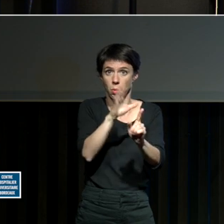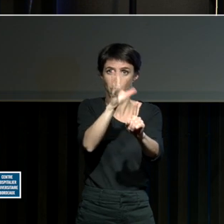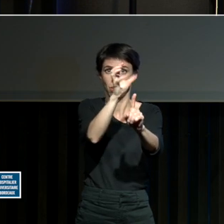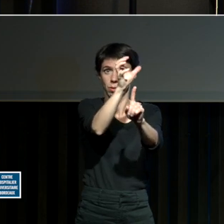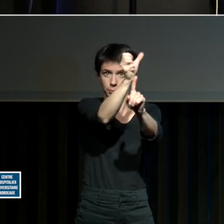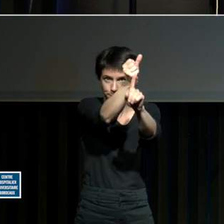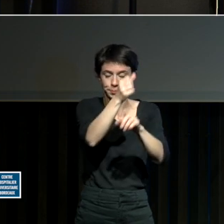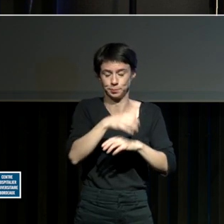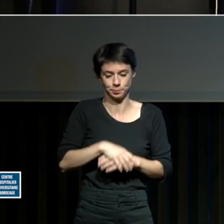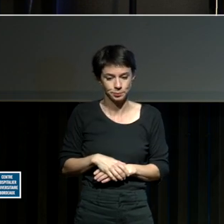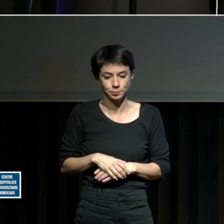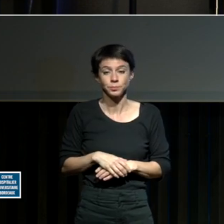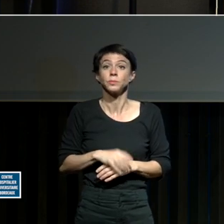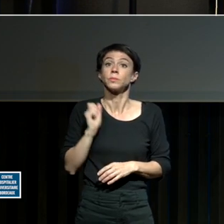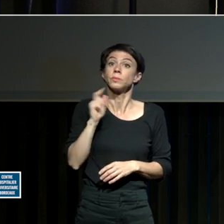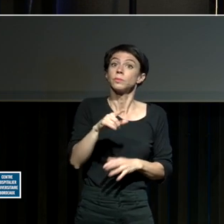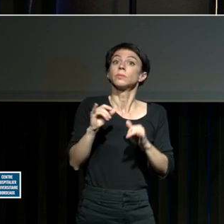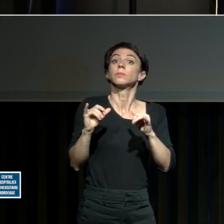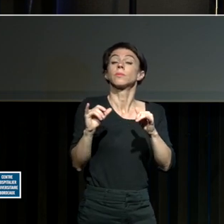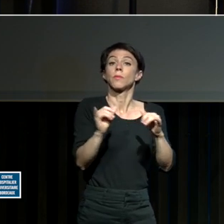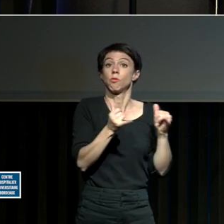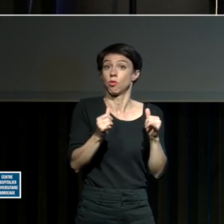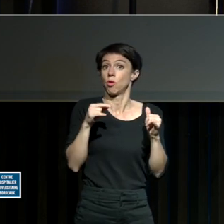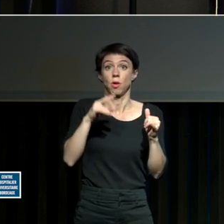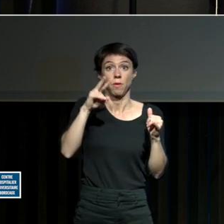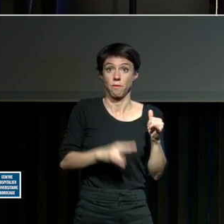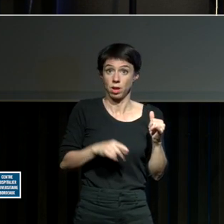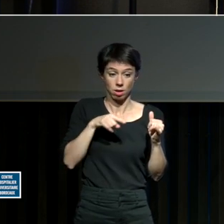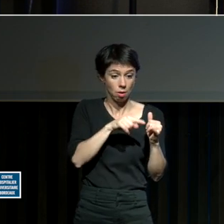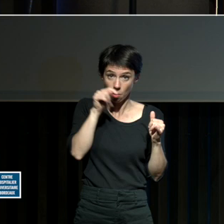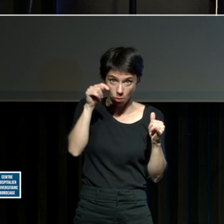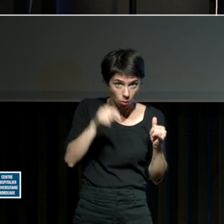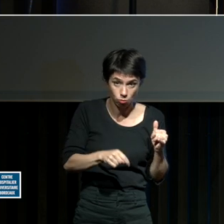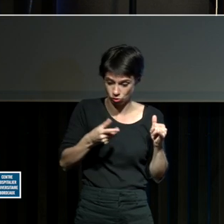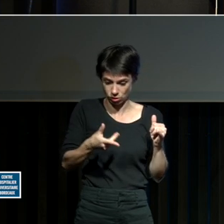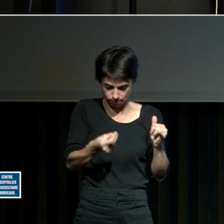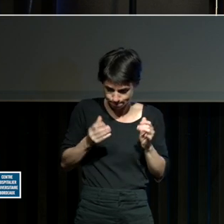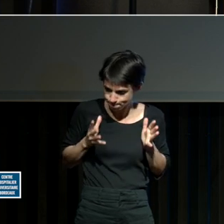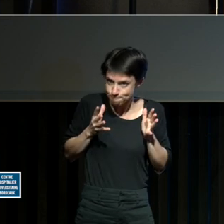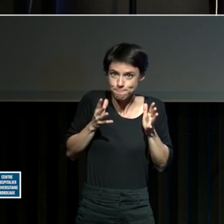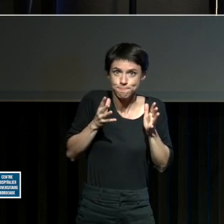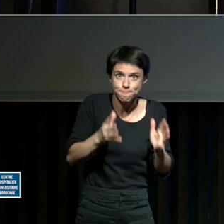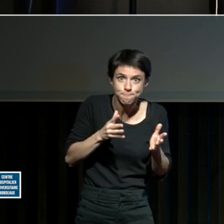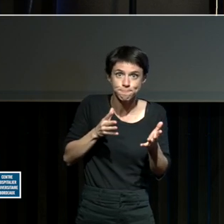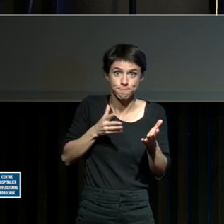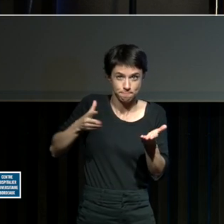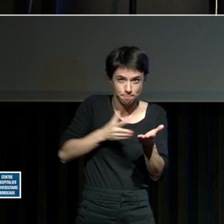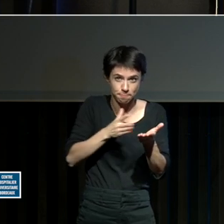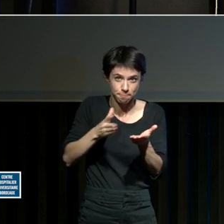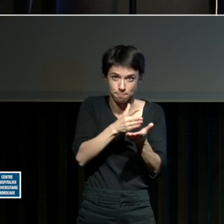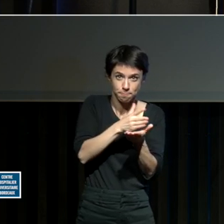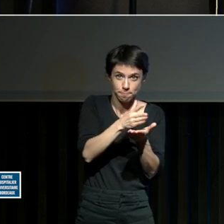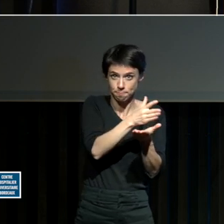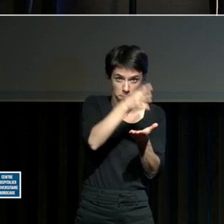vont mobiliser une très forte implication du joueur dans le jeu et également dans le cadre des interactions sociales avec les